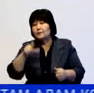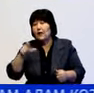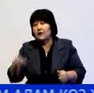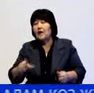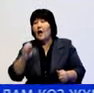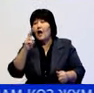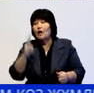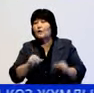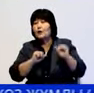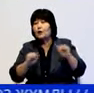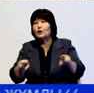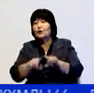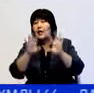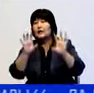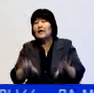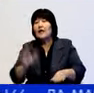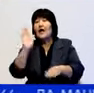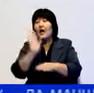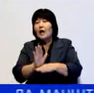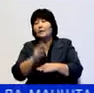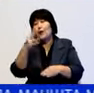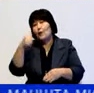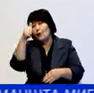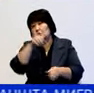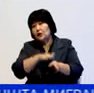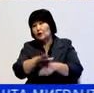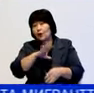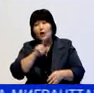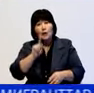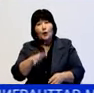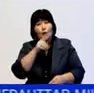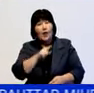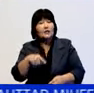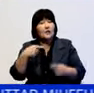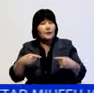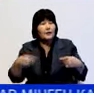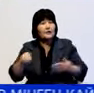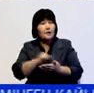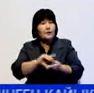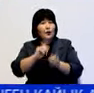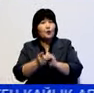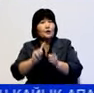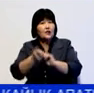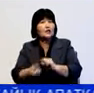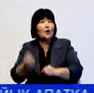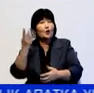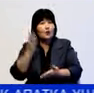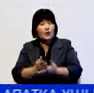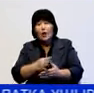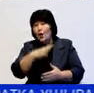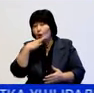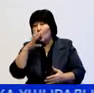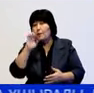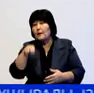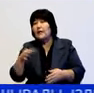азаматтарды әлеуметтік қорғау туралы заңының қабылданғанына 30 жыл болды. Бұл уақыт ішінде ол бірнеше мәрте өзгерістерге ұшырады. Көп